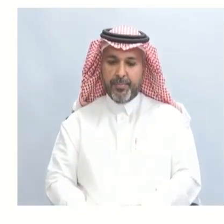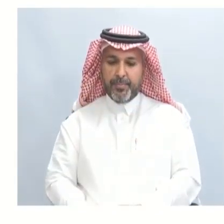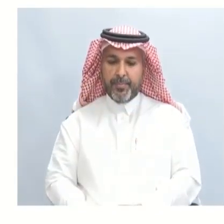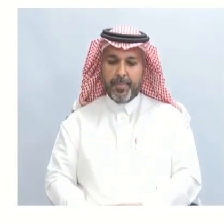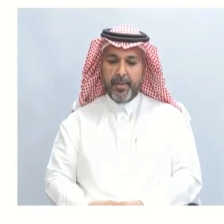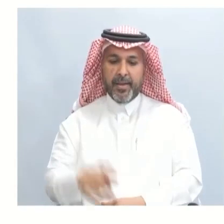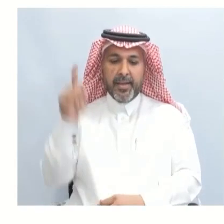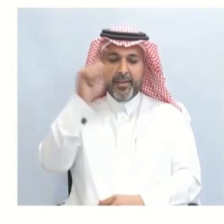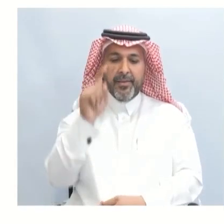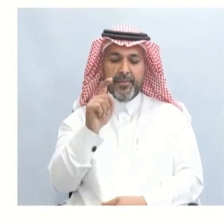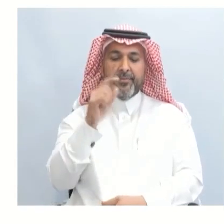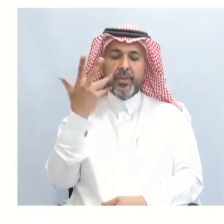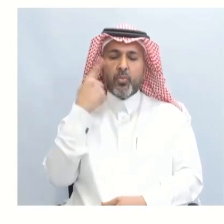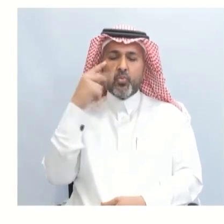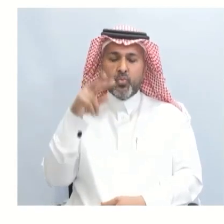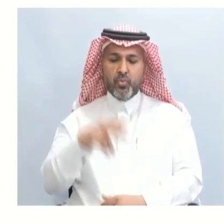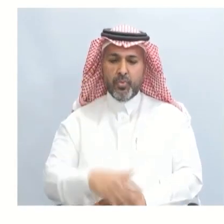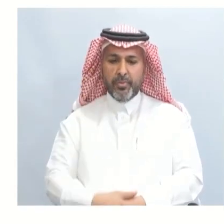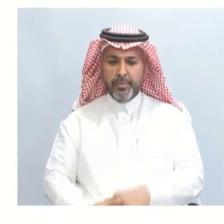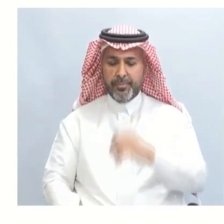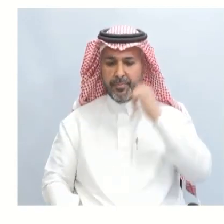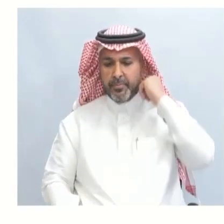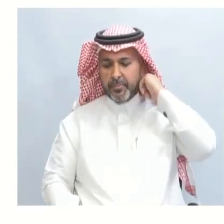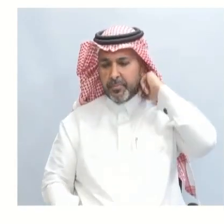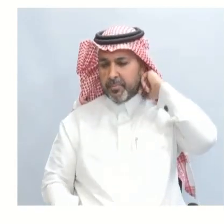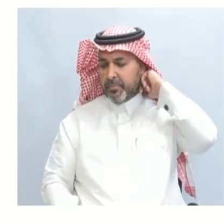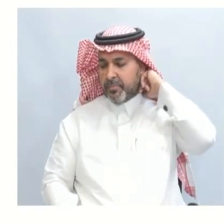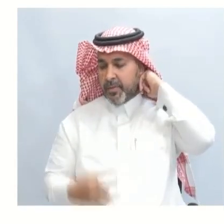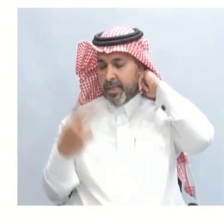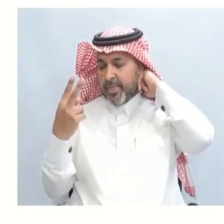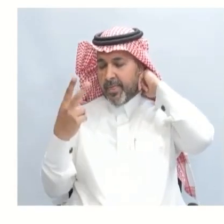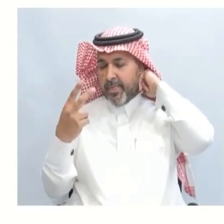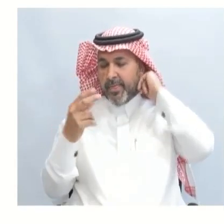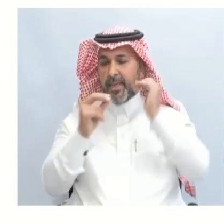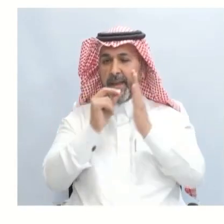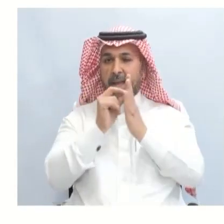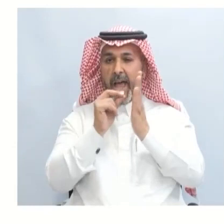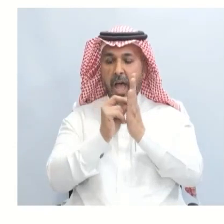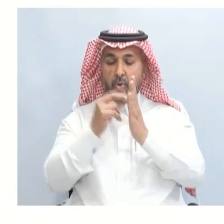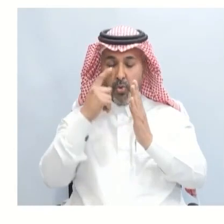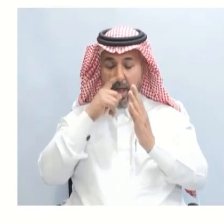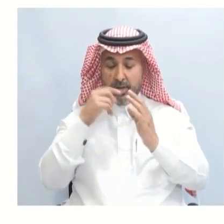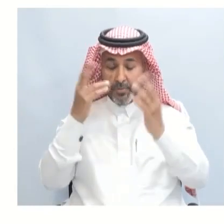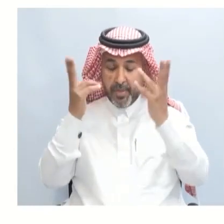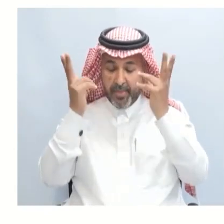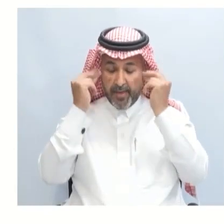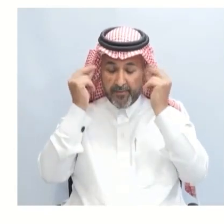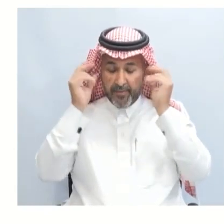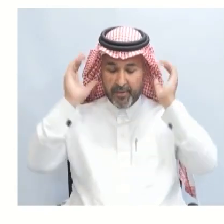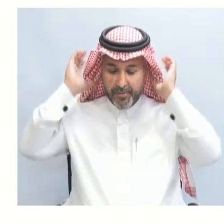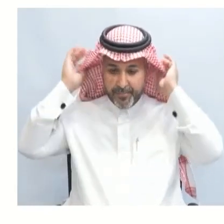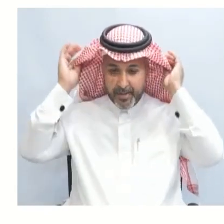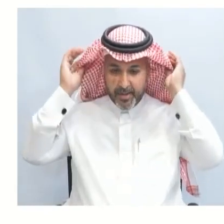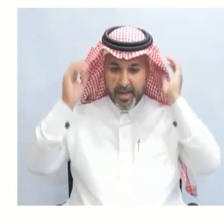فما اللي هو قانون نيوتن الثاني اذا لدي قانونين قانون نيوتن من قانون نيوتن الاخير